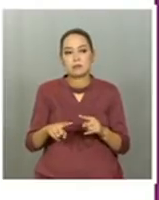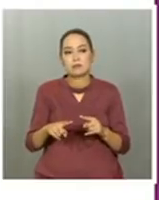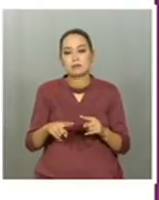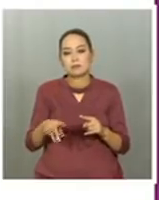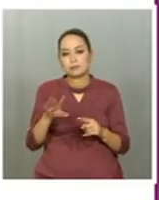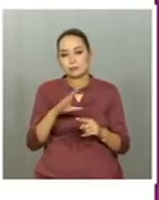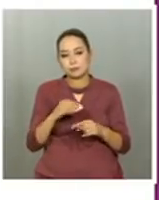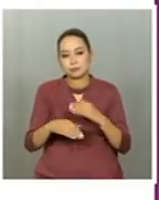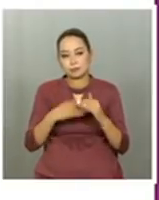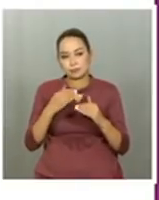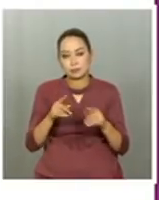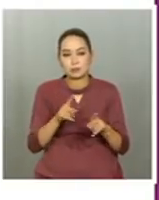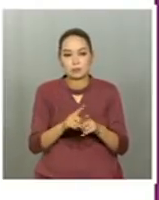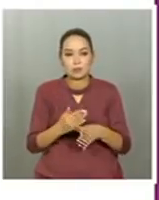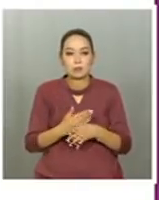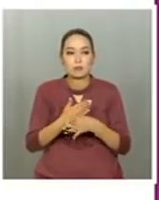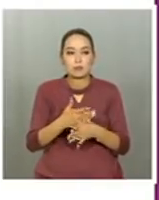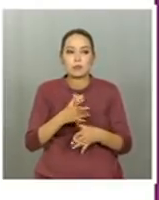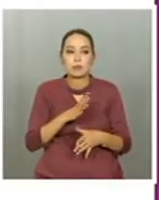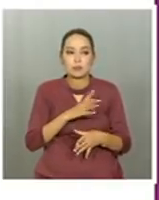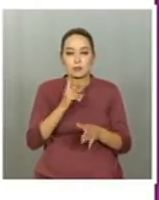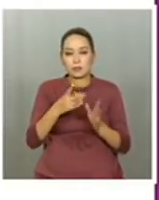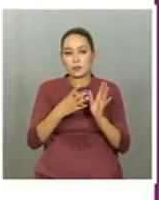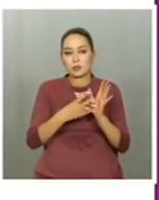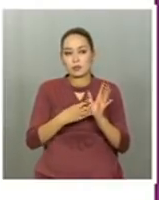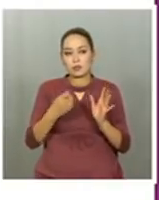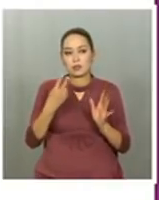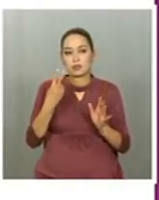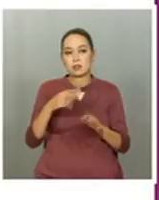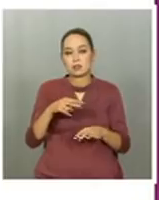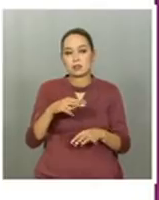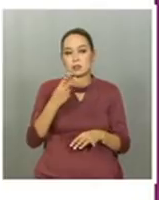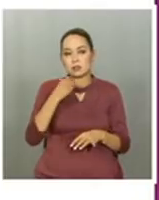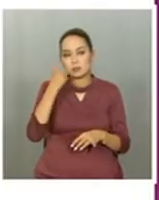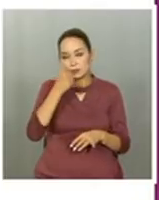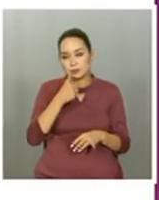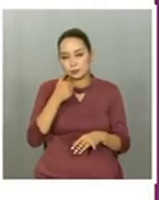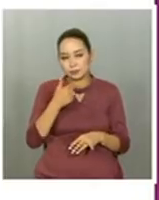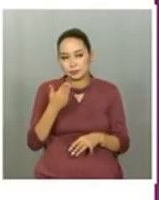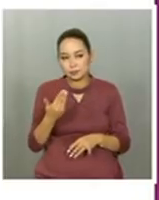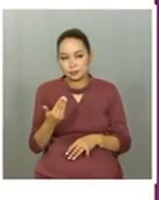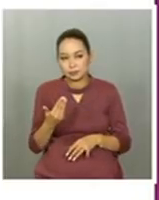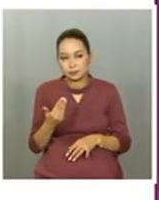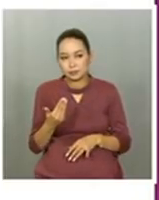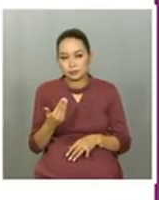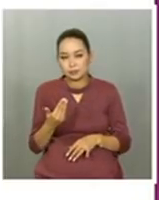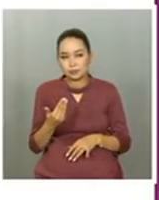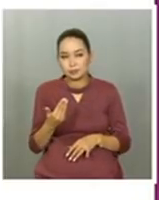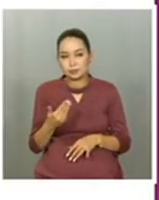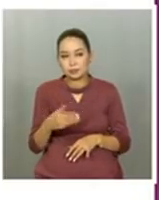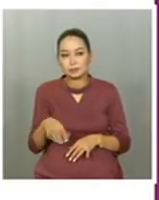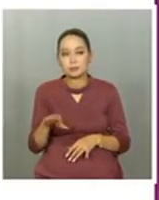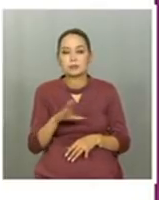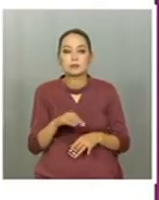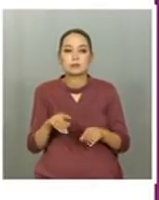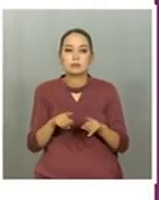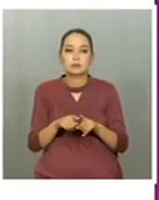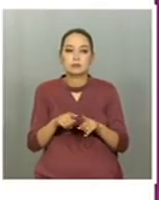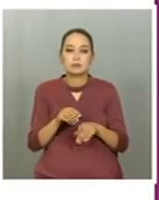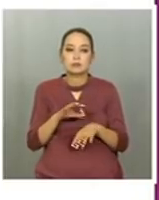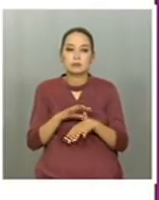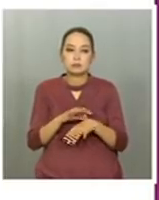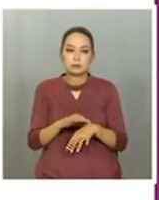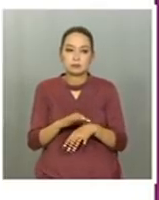ықпалын тигізді. 1929 жылы Гагада өткен халықаралық конференцияда Юнг